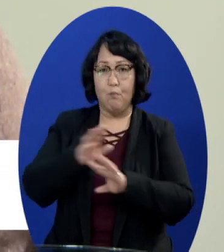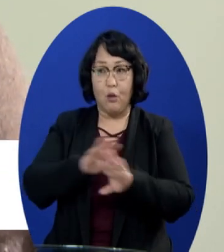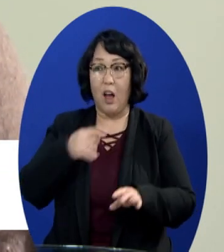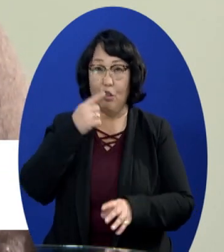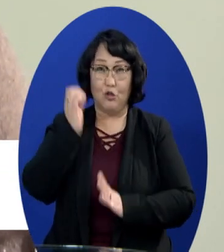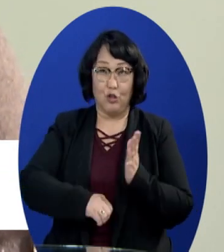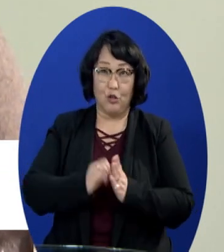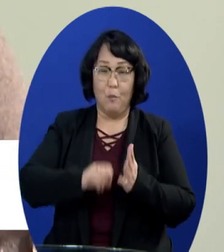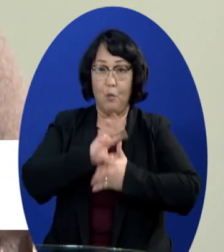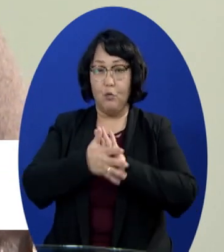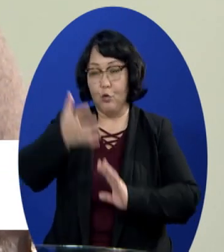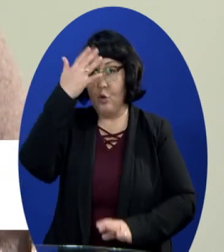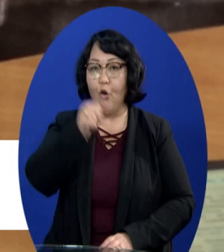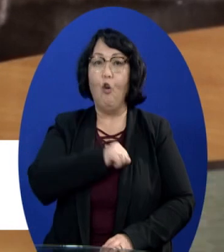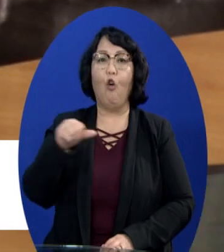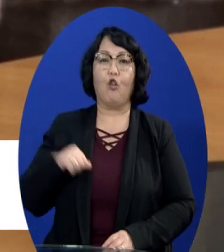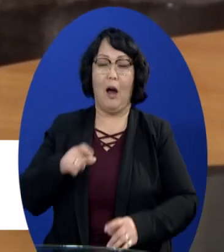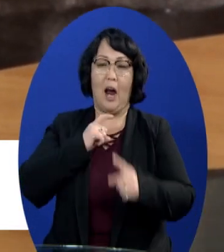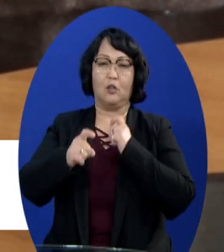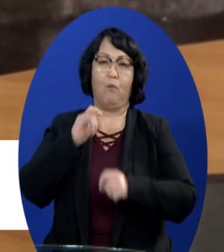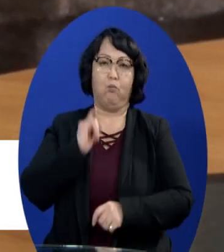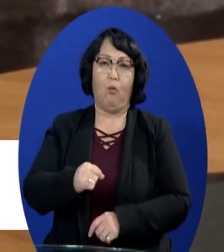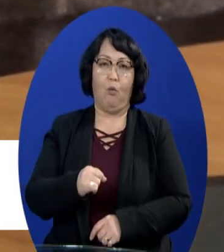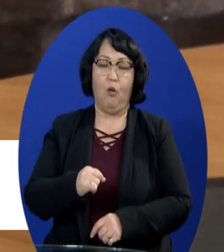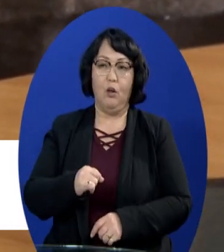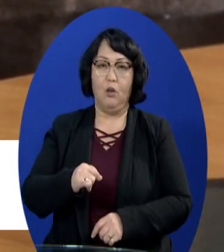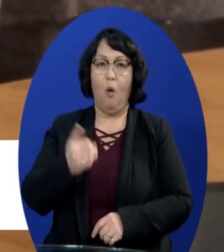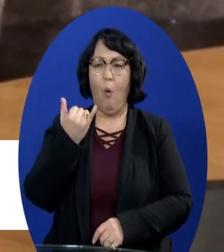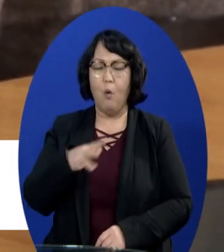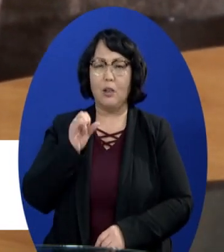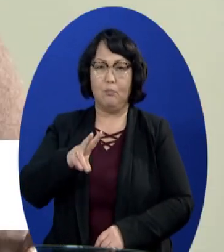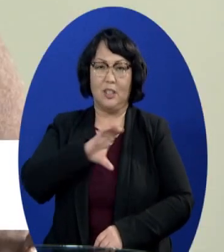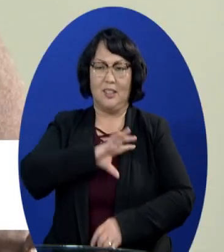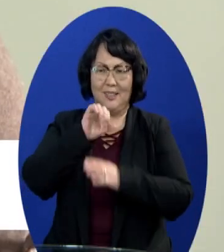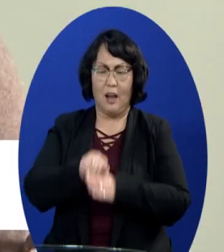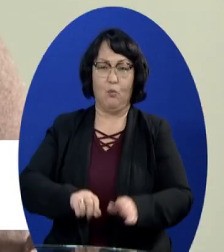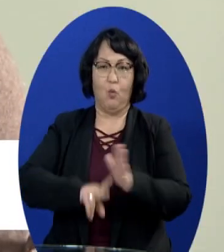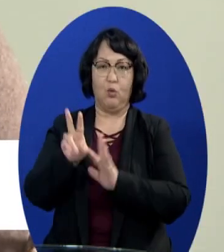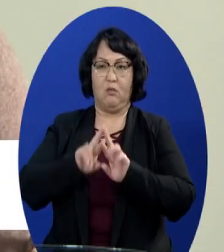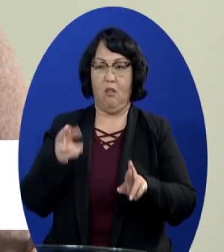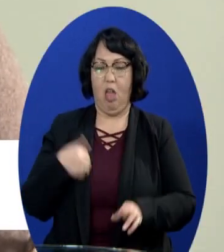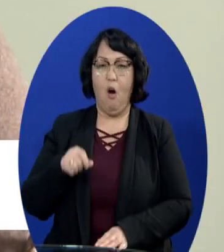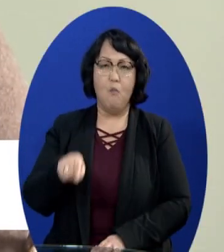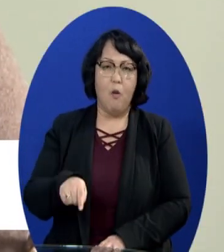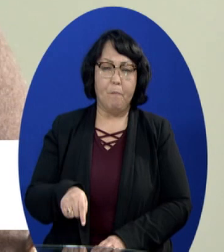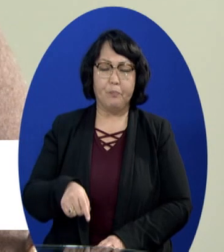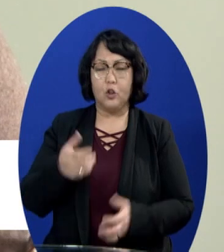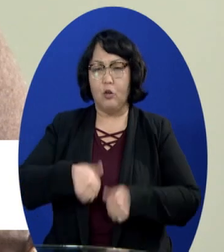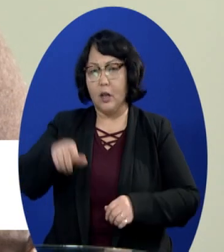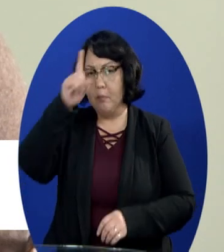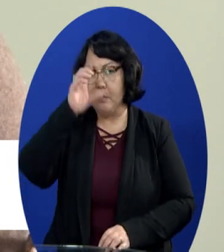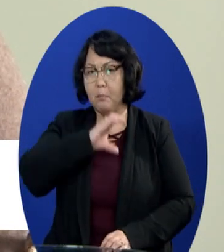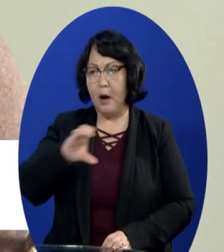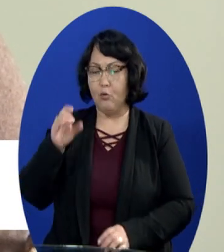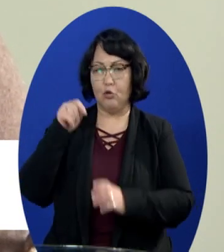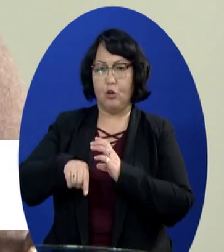ингээд сэтгэл зүйн дарамтанд орох нөхцөл байдалд ол үүсгэж ийн гэж харж байна л та. Төр хэмлэгдэр гарч байгаа тохиолдолд бол эргээд одоо жирэмсэн